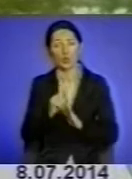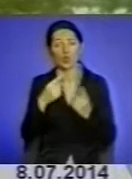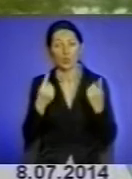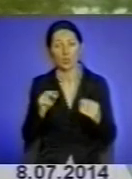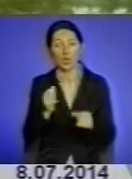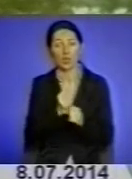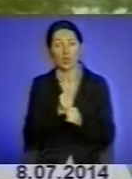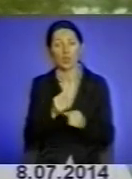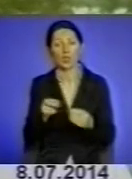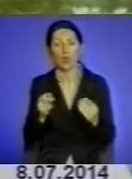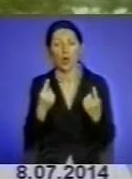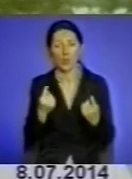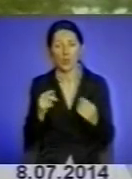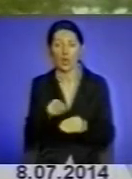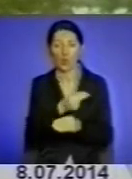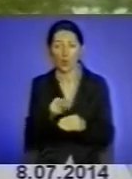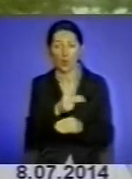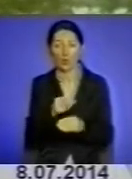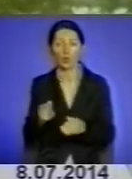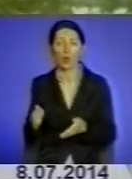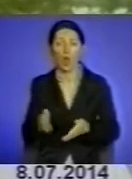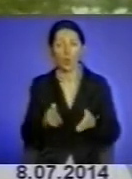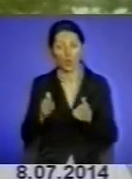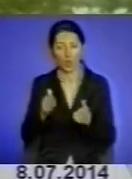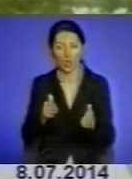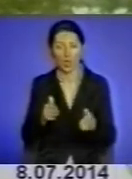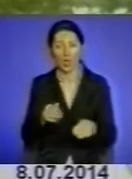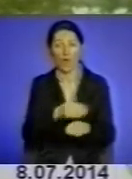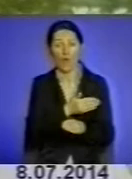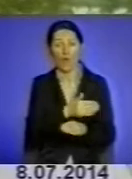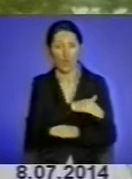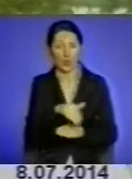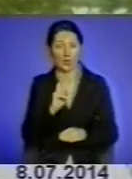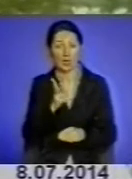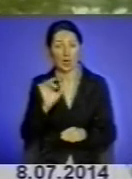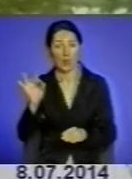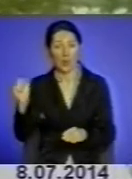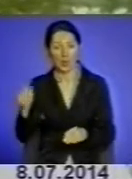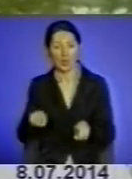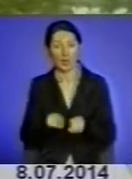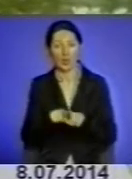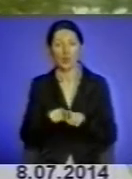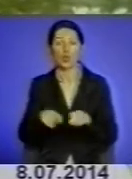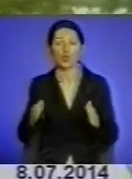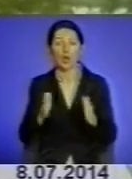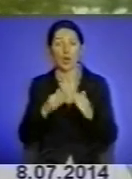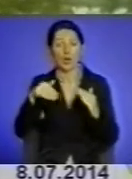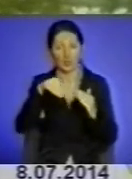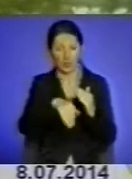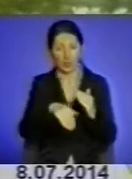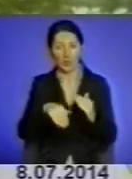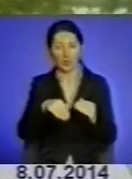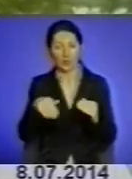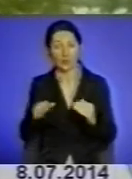капітальному ремонту самої проїжджої частини вулиці Карпенка. І також заплановані ремонтні роботи двір Карпенка 15, Карпенка 17, які зразу